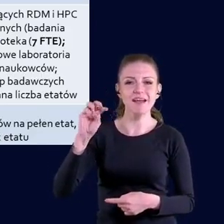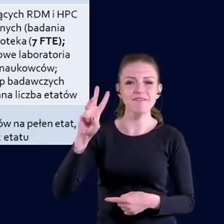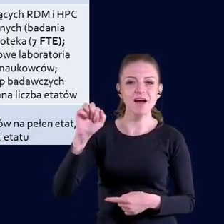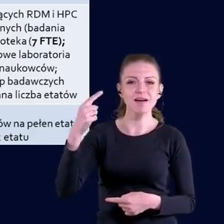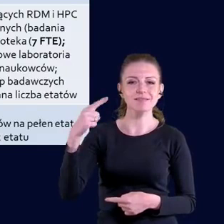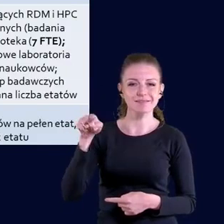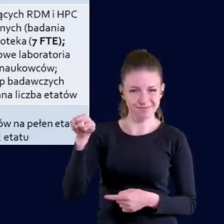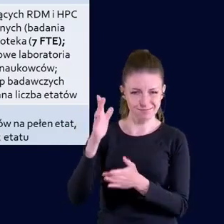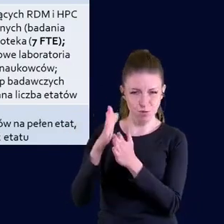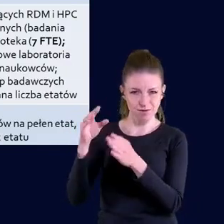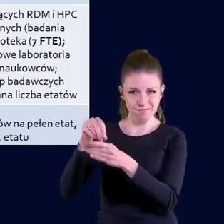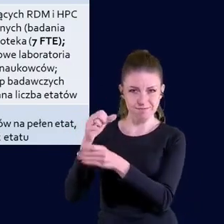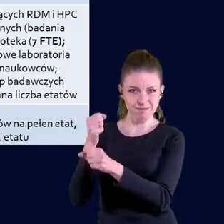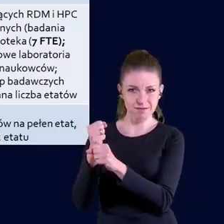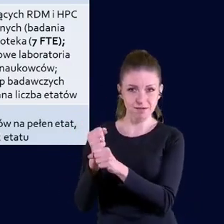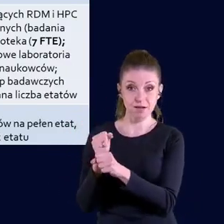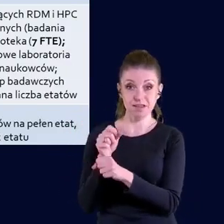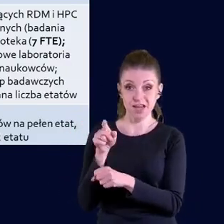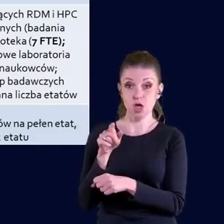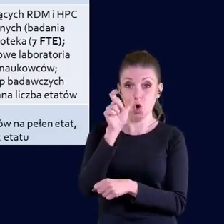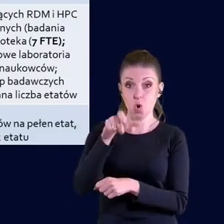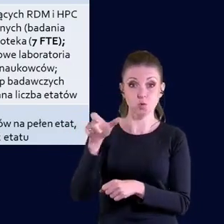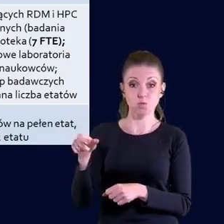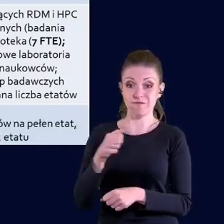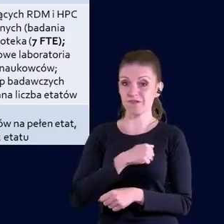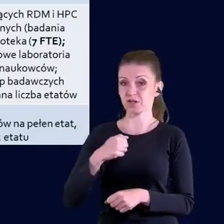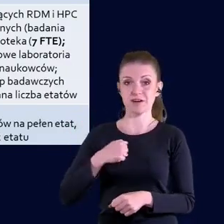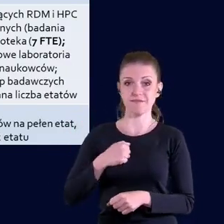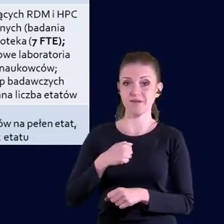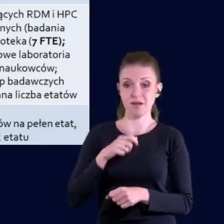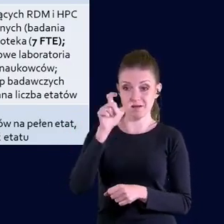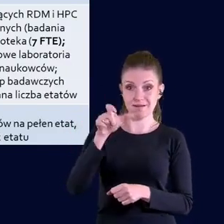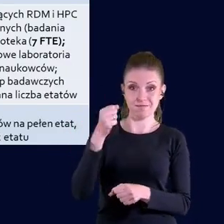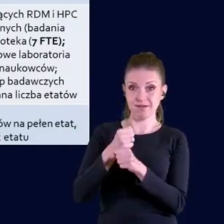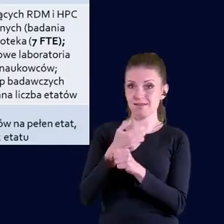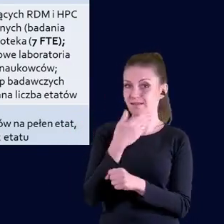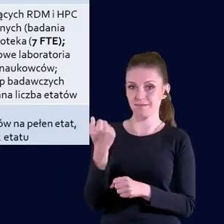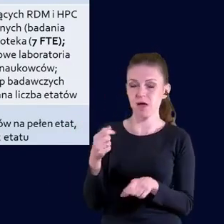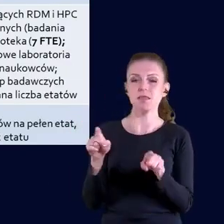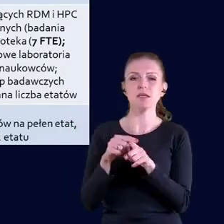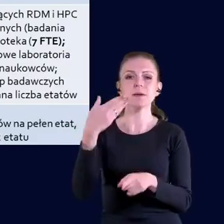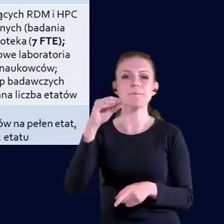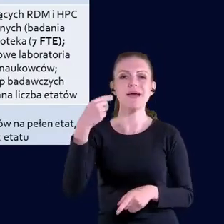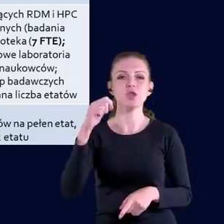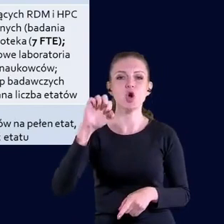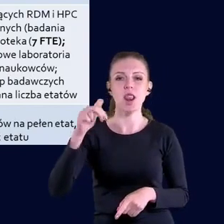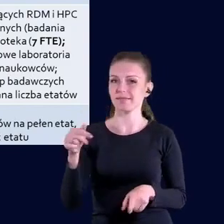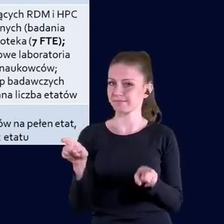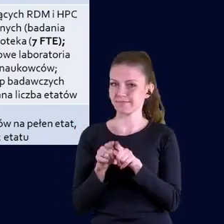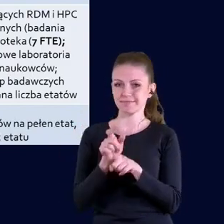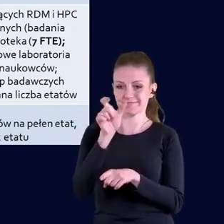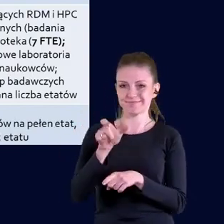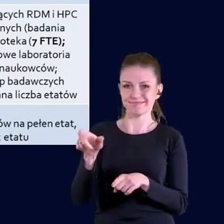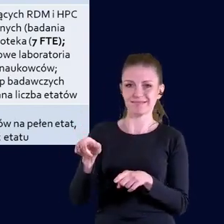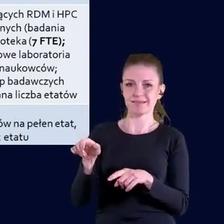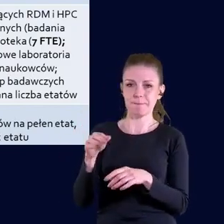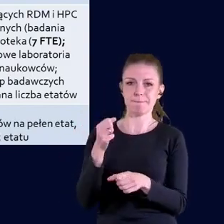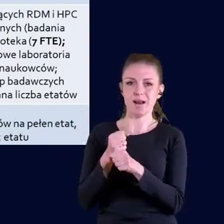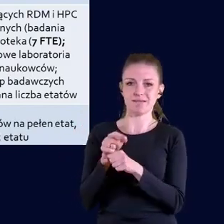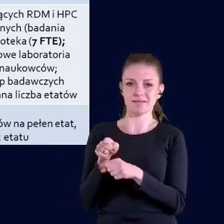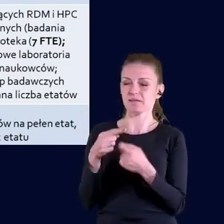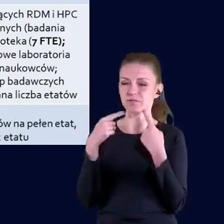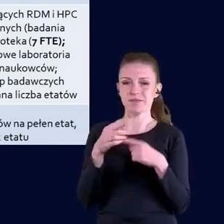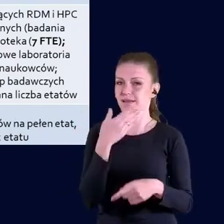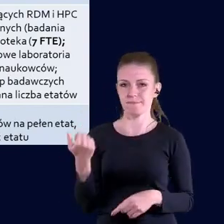takich takich osób nie będę Uniwersytecie Warszawskim nie ma także w Mediolanie innych uczelniach